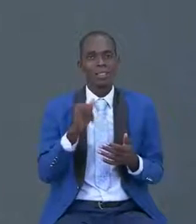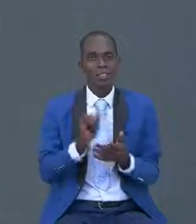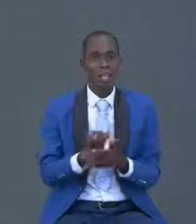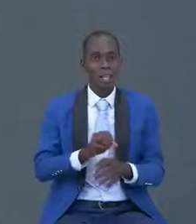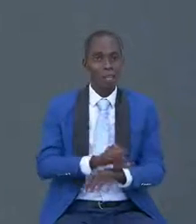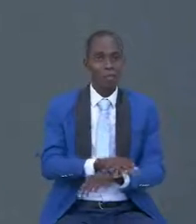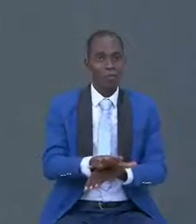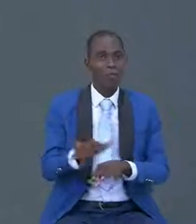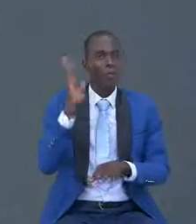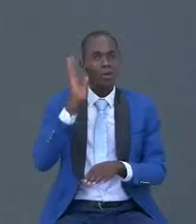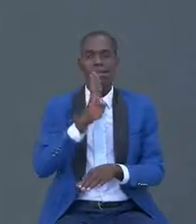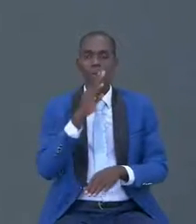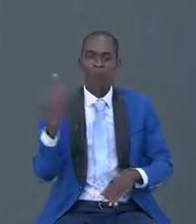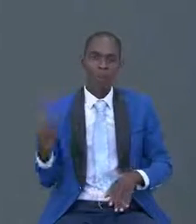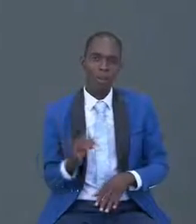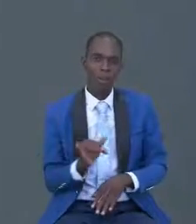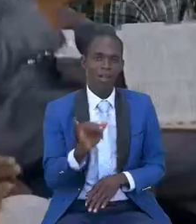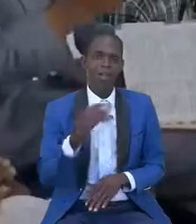et toujours.